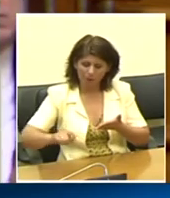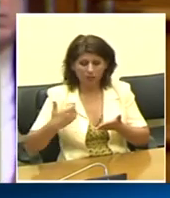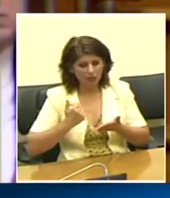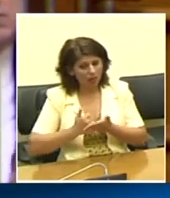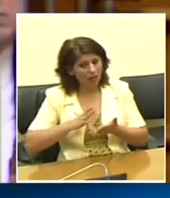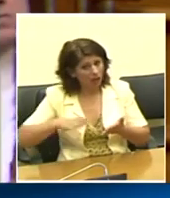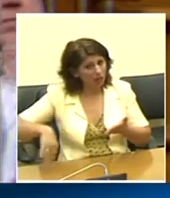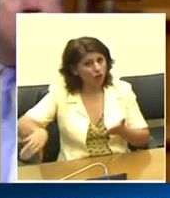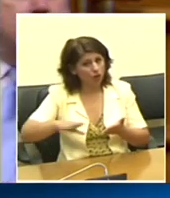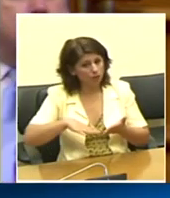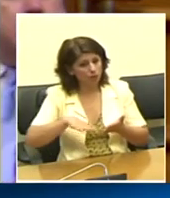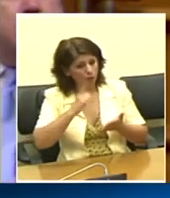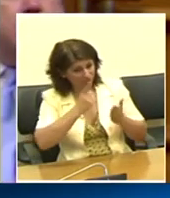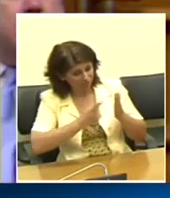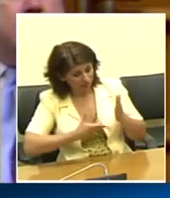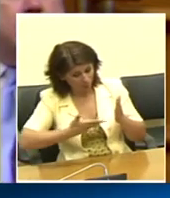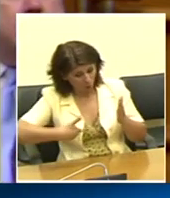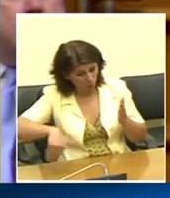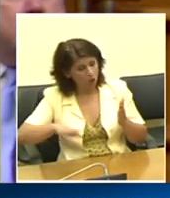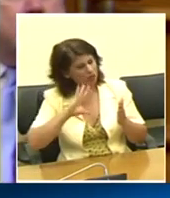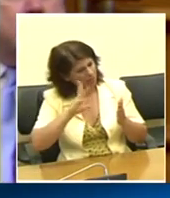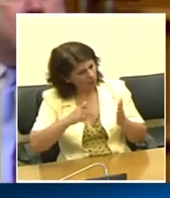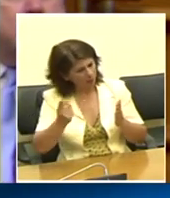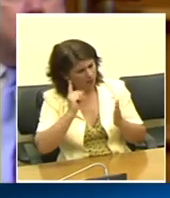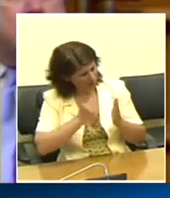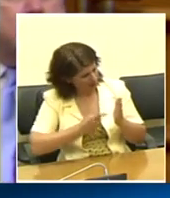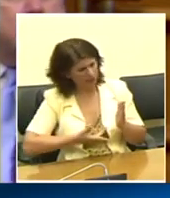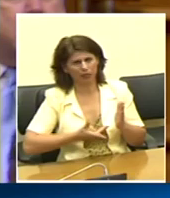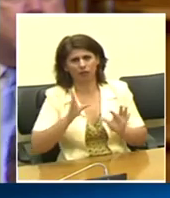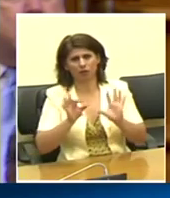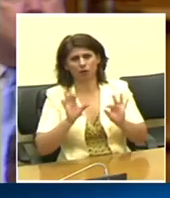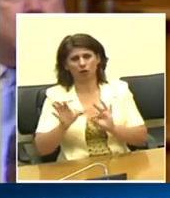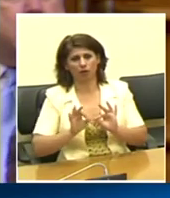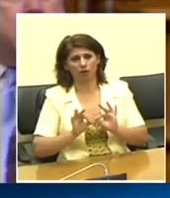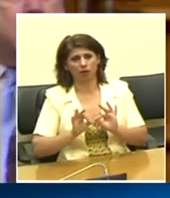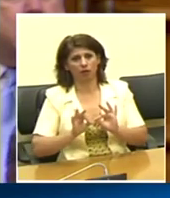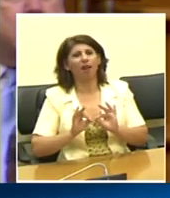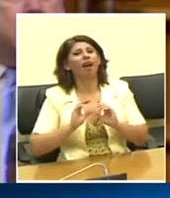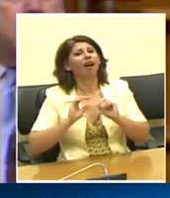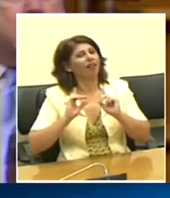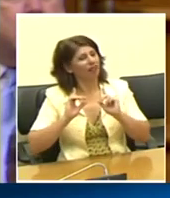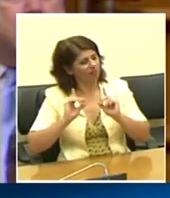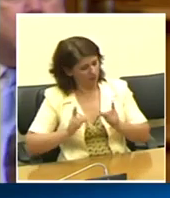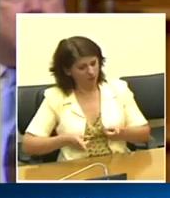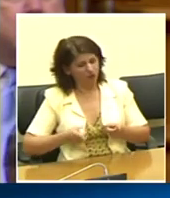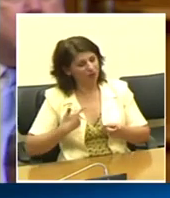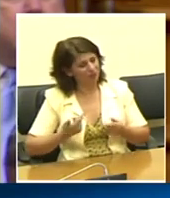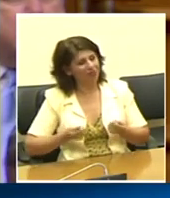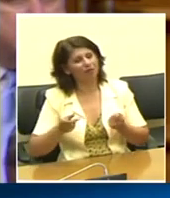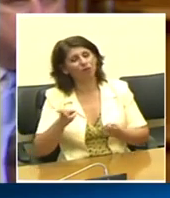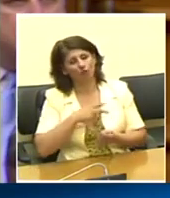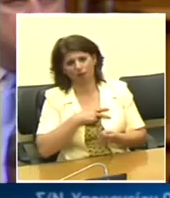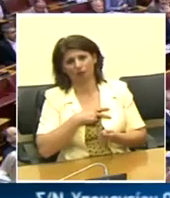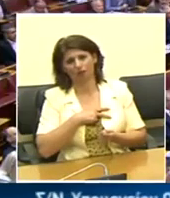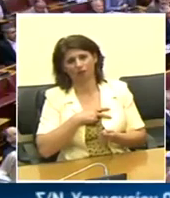κρίνει όλους μας και μας κρίνει όλους μας για τις επιλογές μας, θα αποφανθεί ότι πράξαμε σωστά.